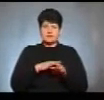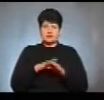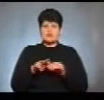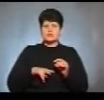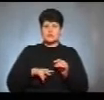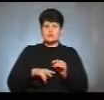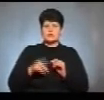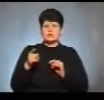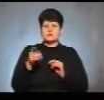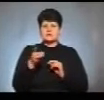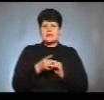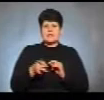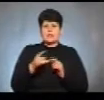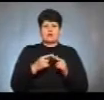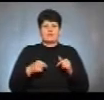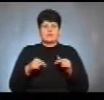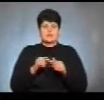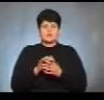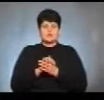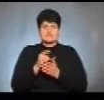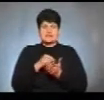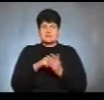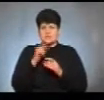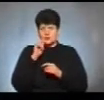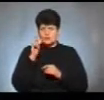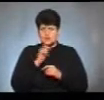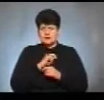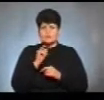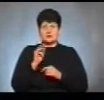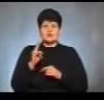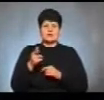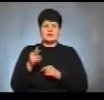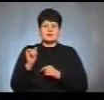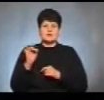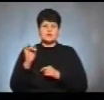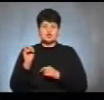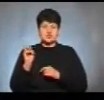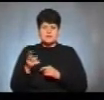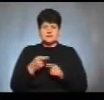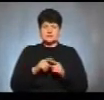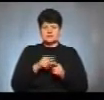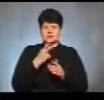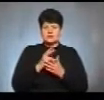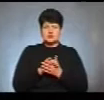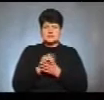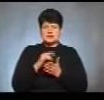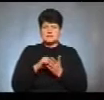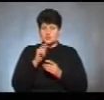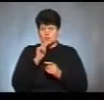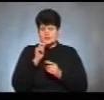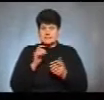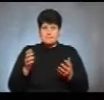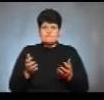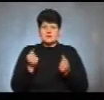директор Тернопільського регіонального відділення Асоціації міст України Ігор Гірчак. Проєкт реалізовує Асоціація міст України за